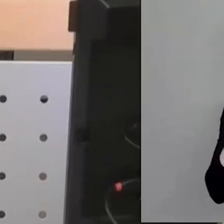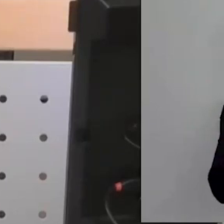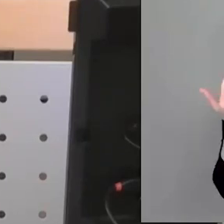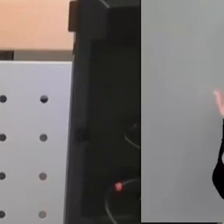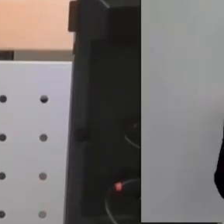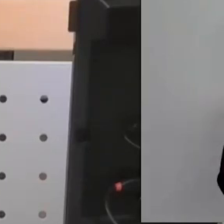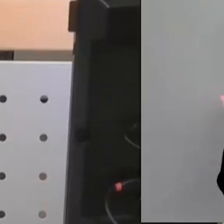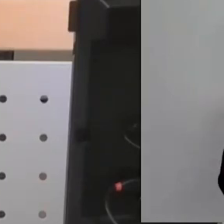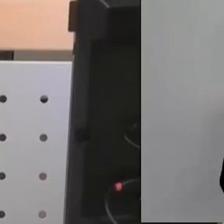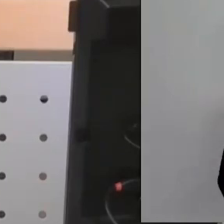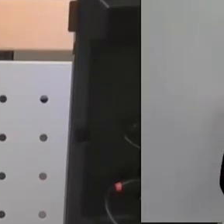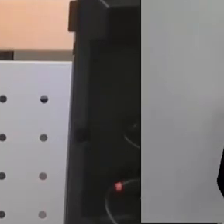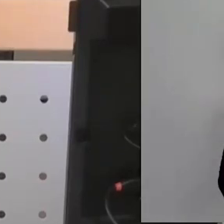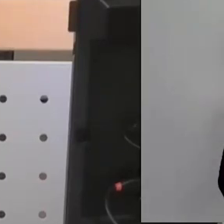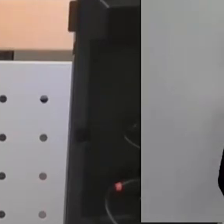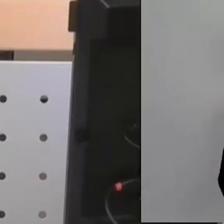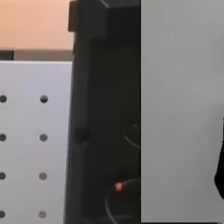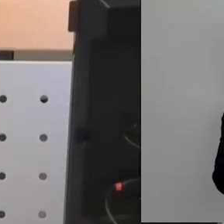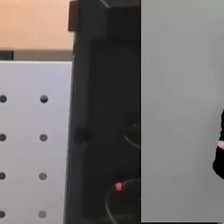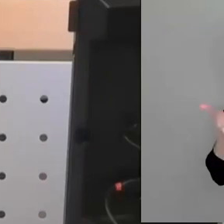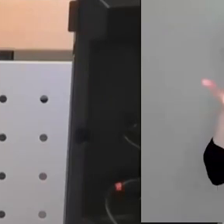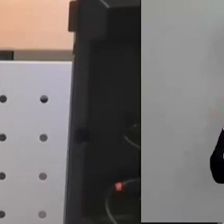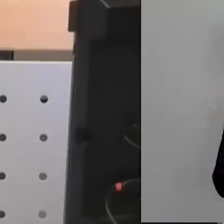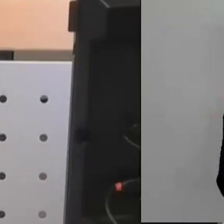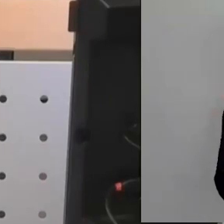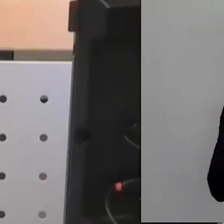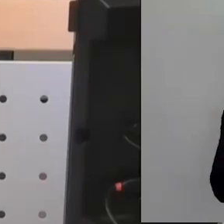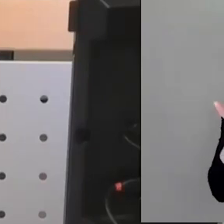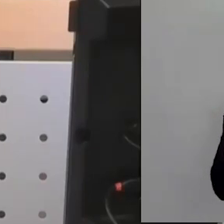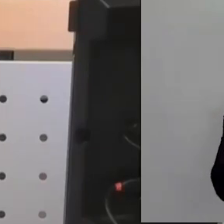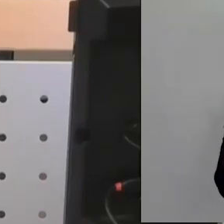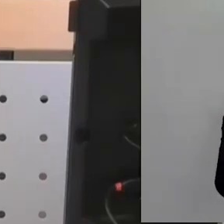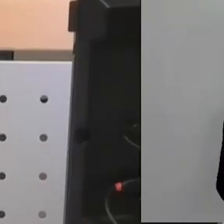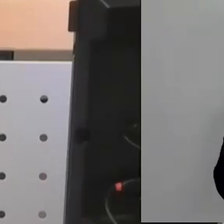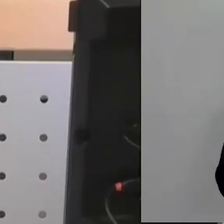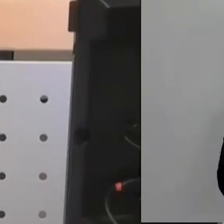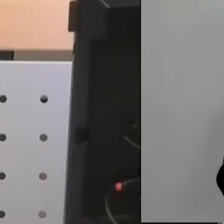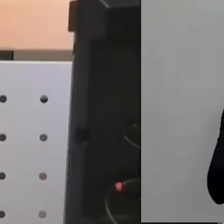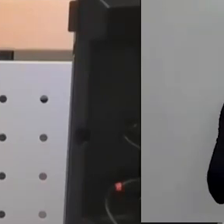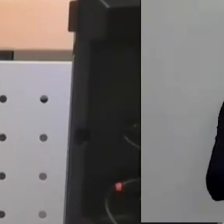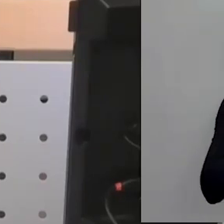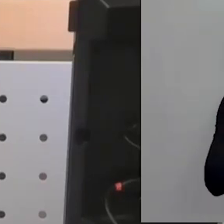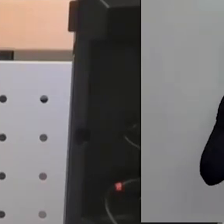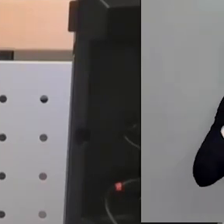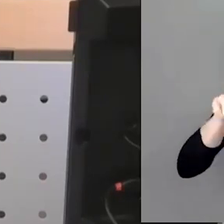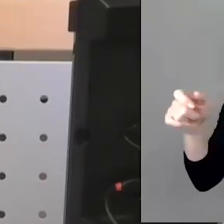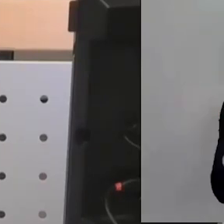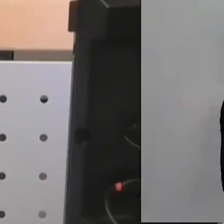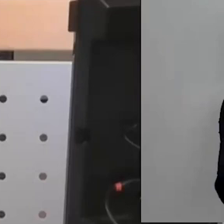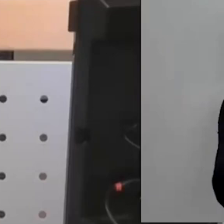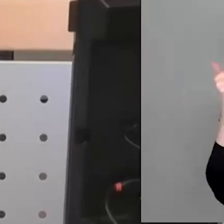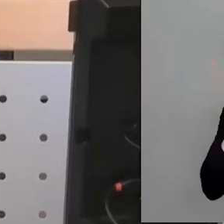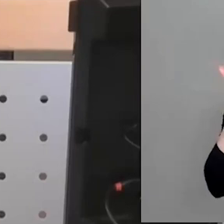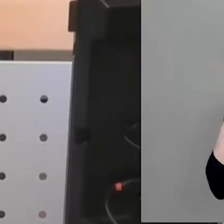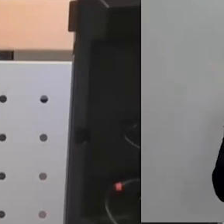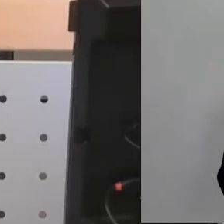einer sehr schweren Aufgabe, vor der Lehrerinnen und Lehrer jeden Tag stehen, eine große